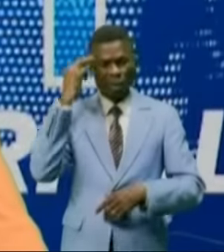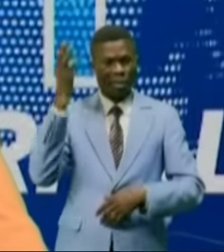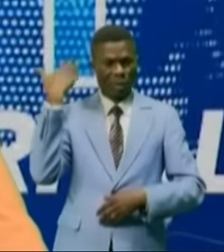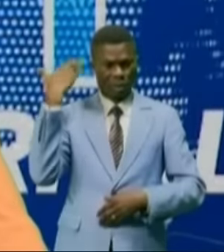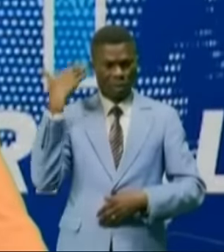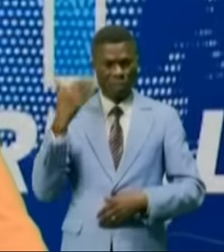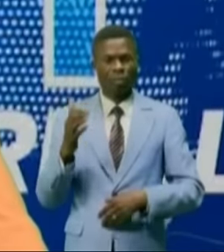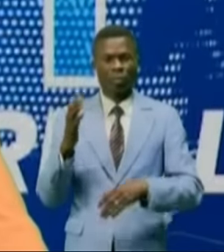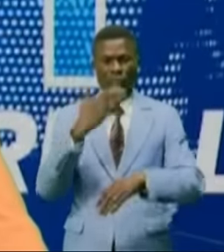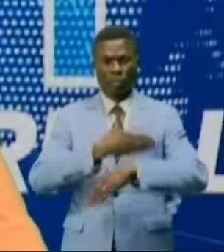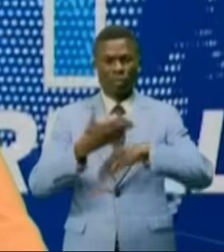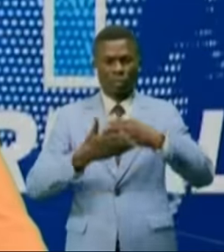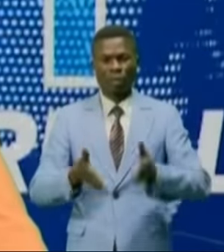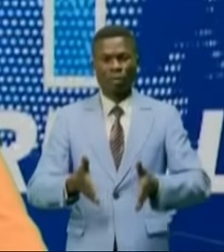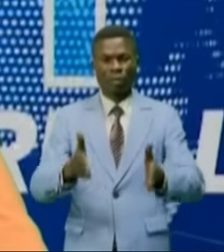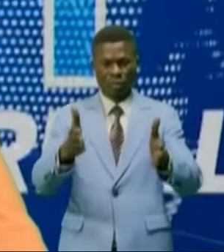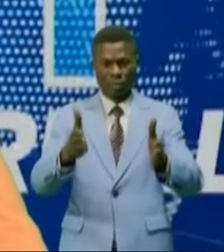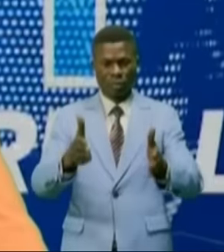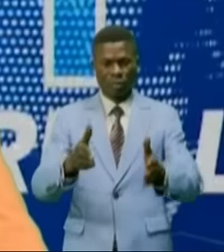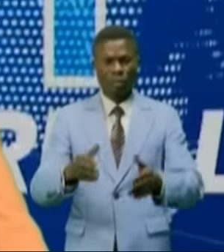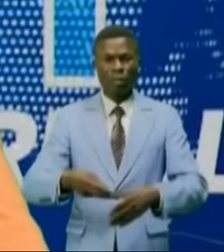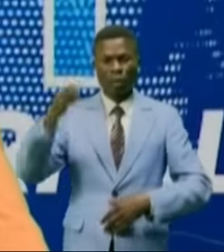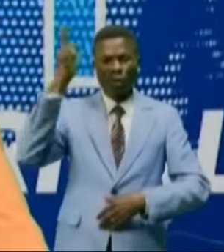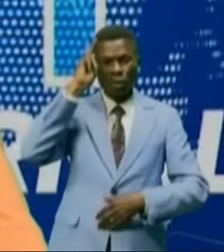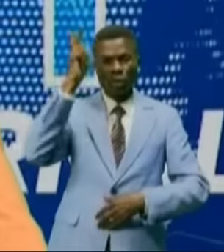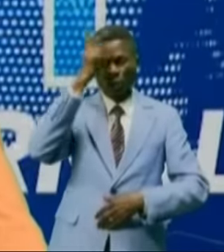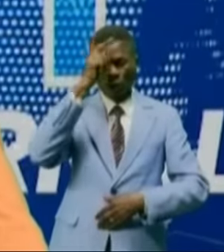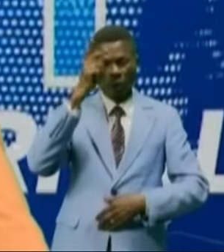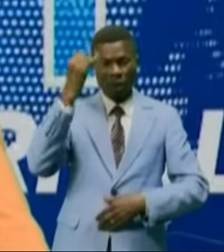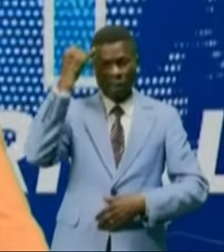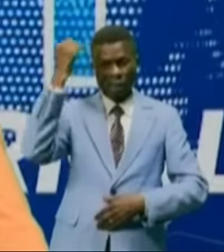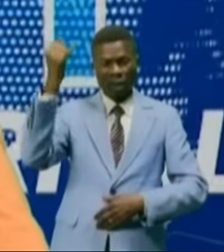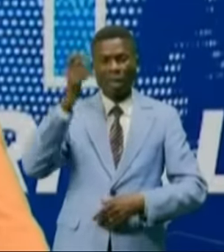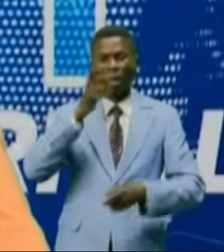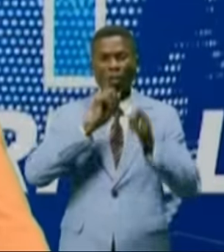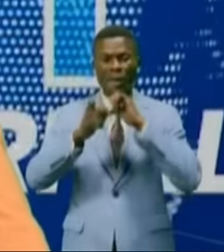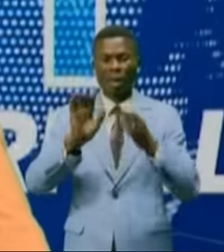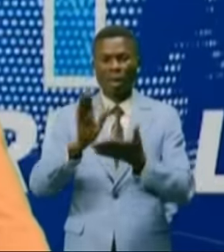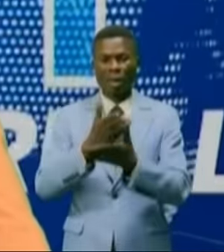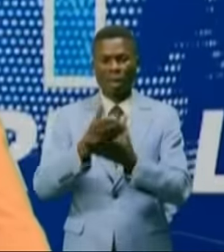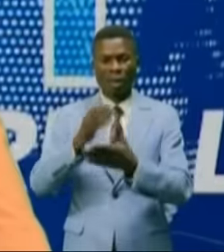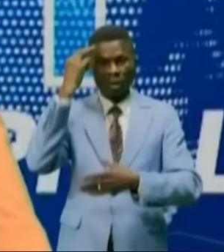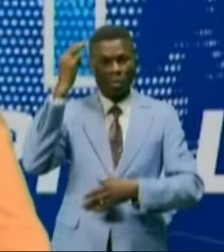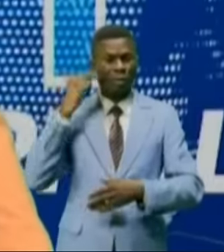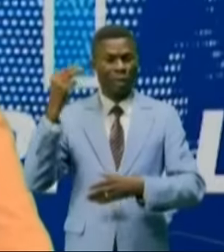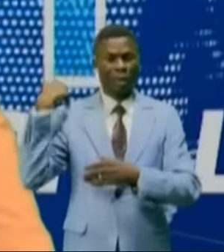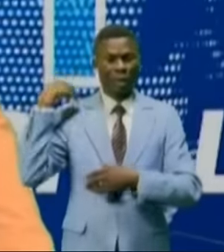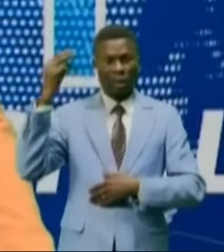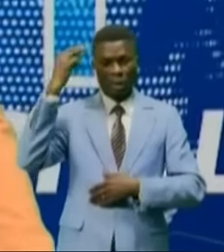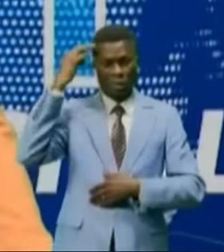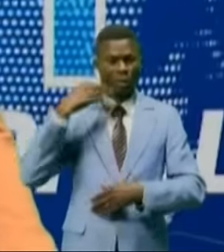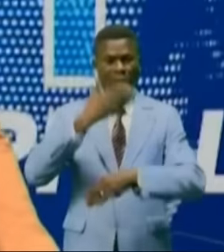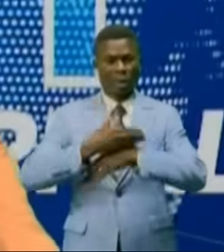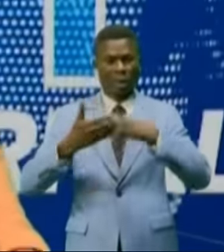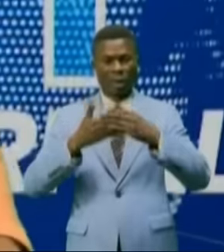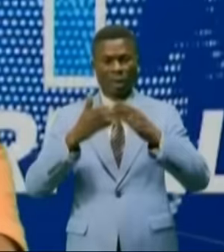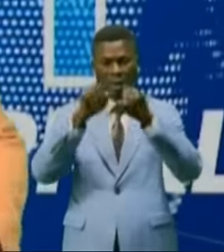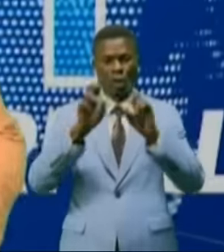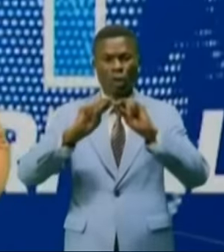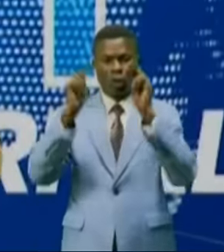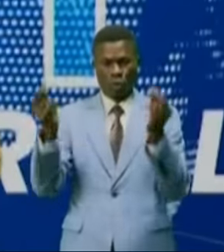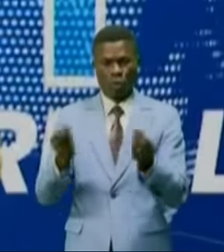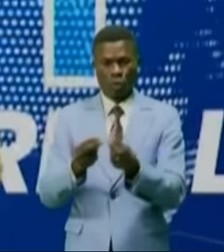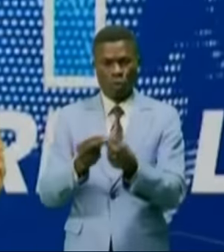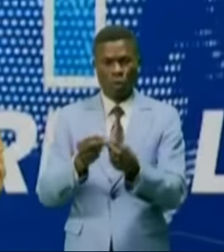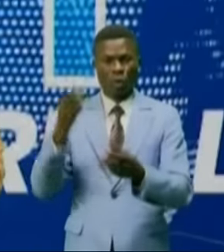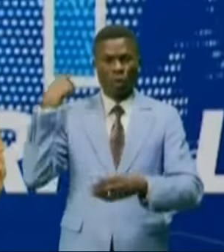L'état des infrastructures routières dans le Haut-Katanga, c'est le sujet des échanges entre le ministre d'État, ministre des ITPR et une délégation